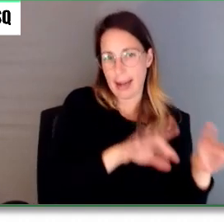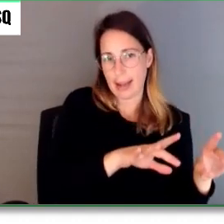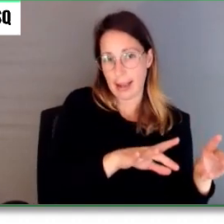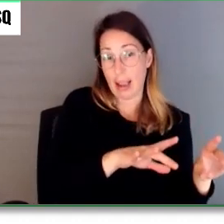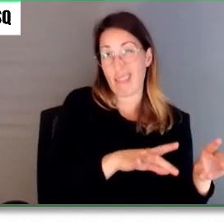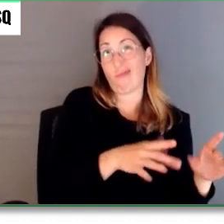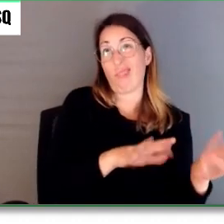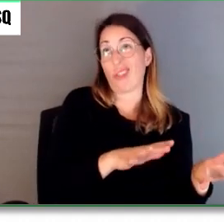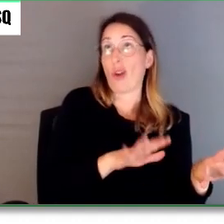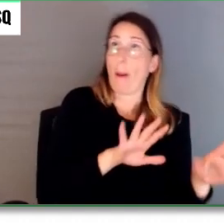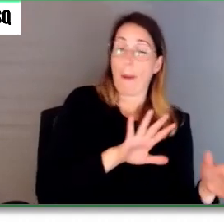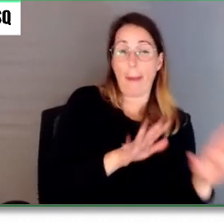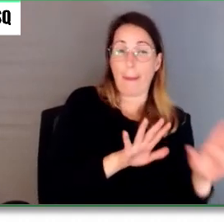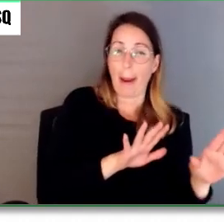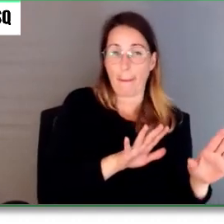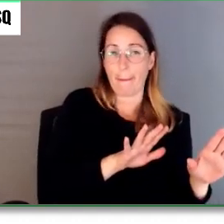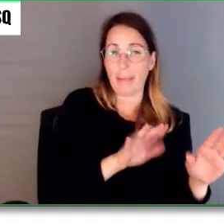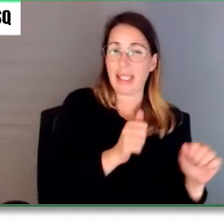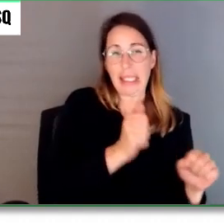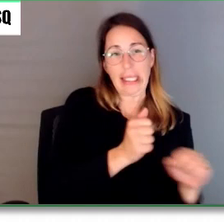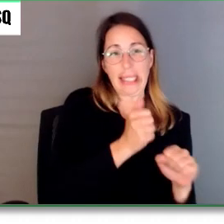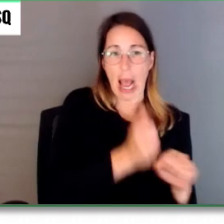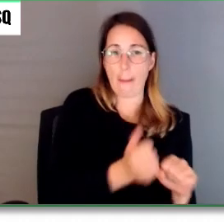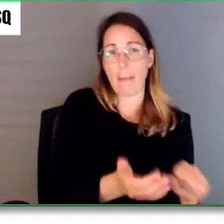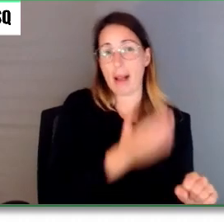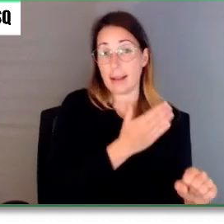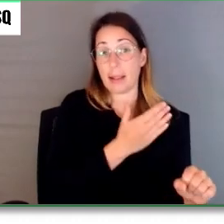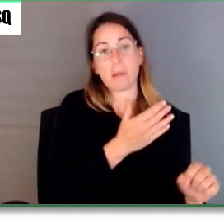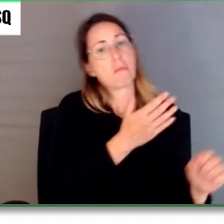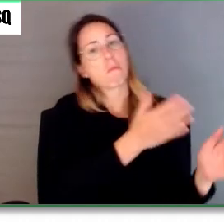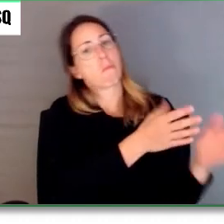une dizaine d'années. Ça pourrait nous servir, comme c'était le cas.